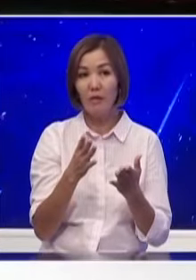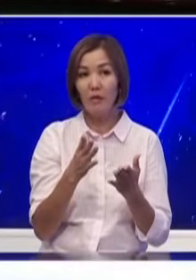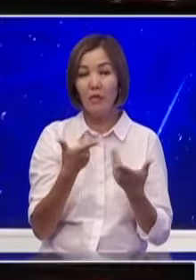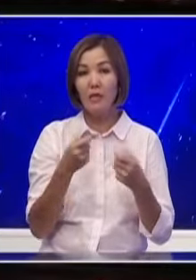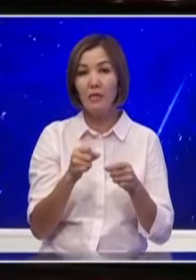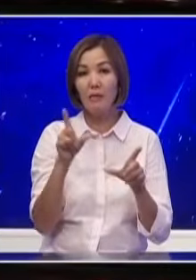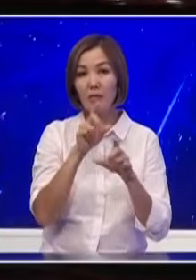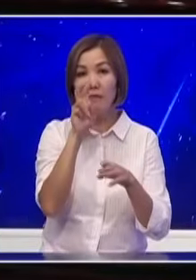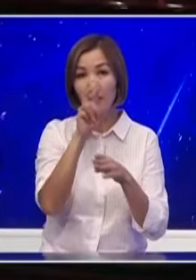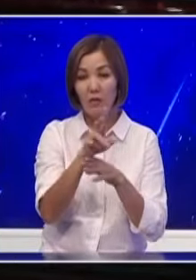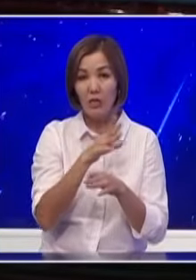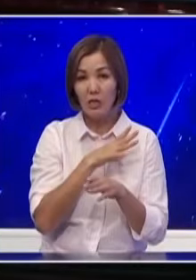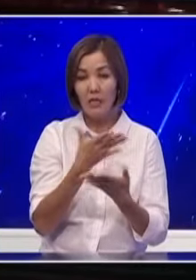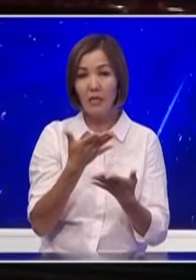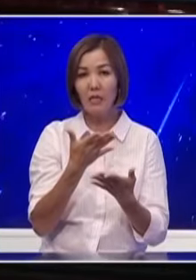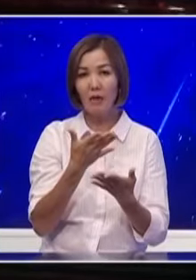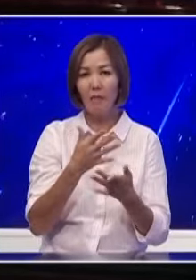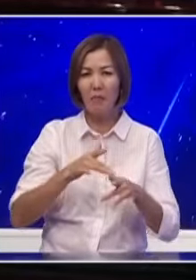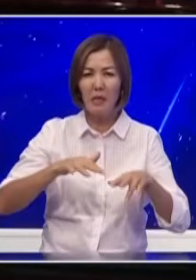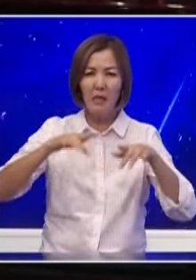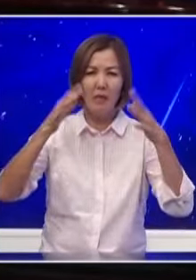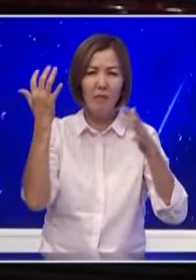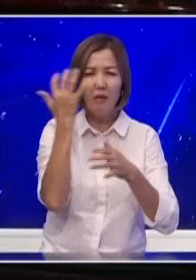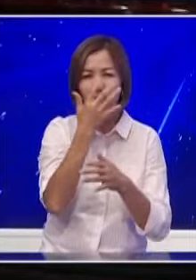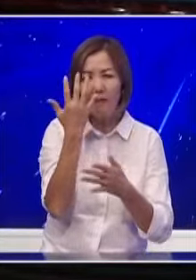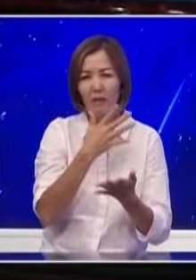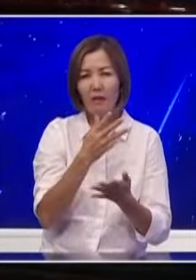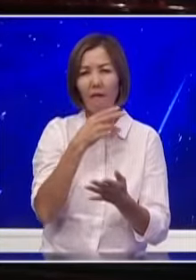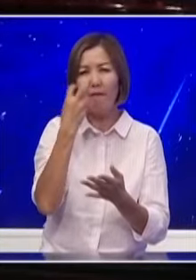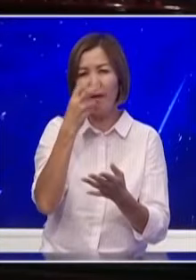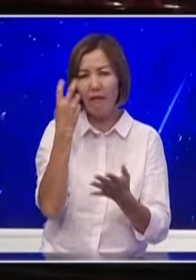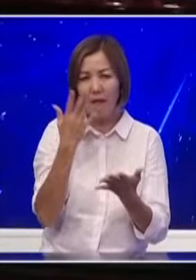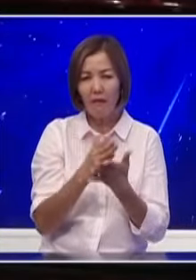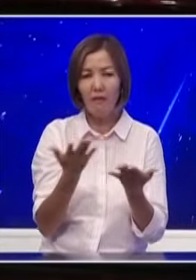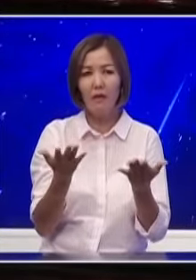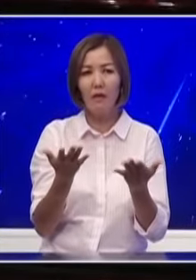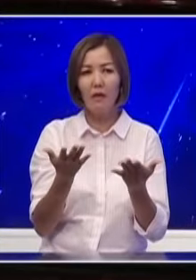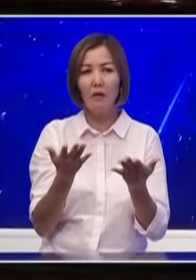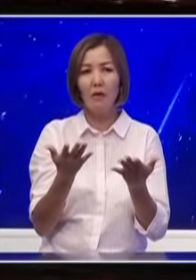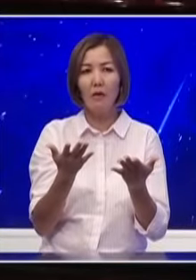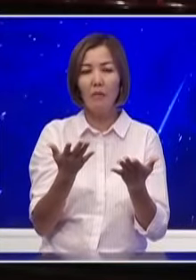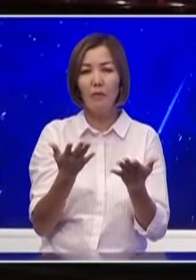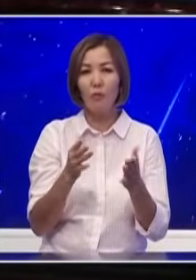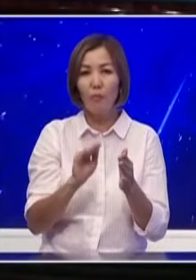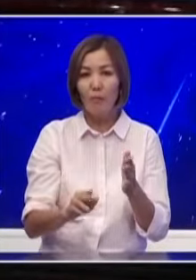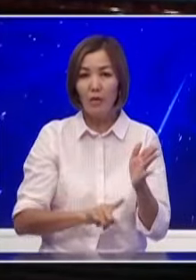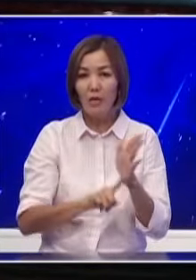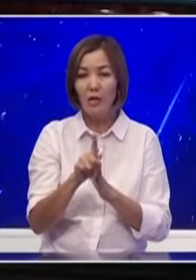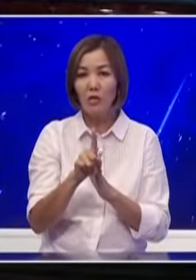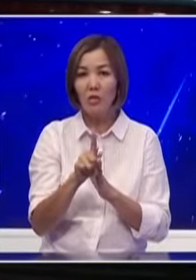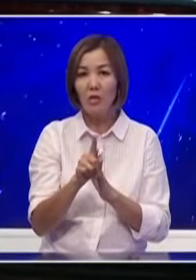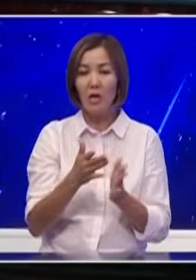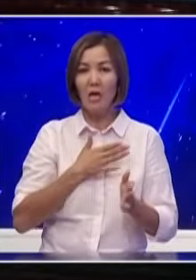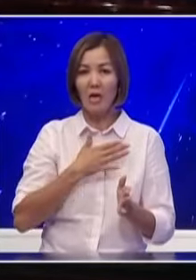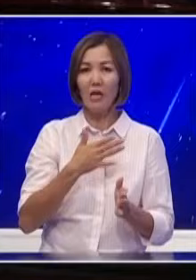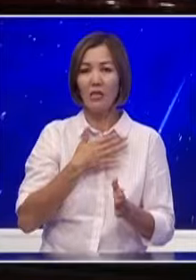«Мята», которое находится в городе Кунаев. На что у нее, то есть, у ребенка начался кашель, потому что дым стоял невозможный.